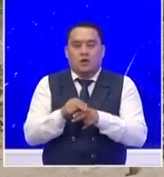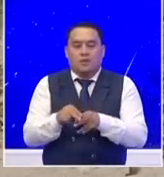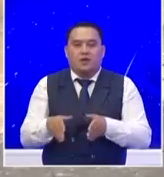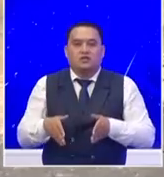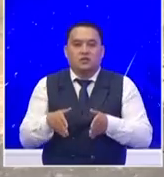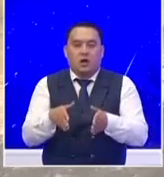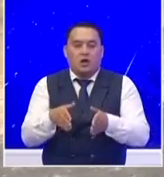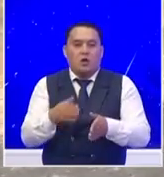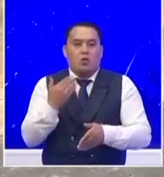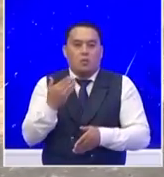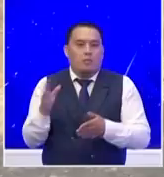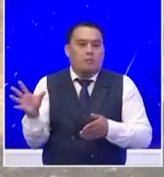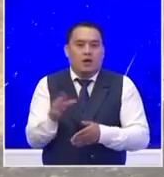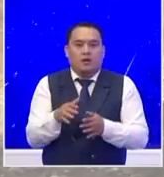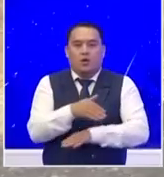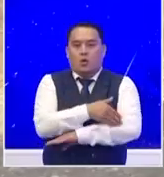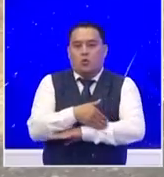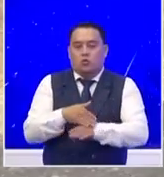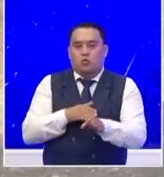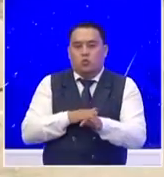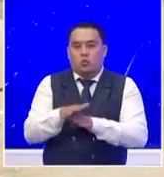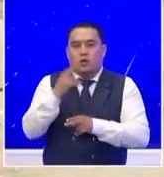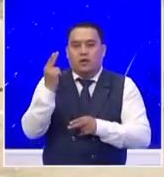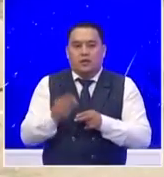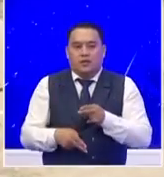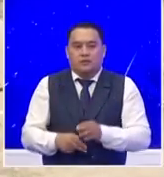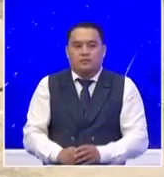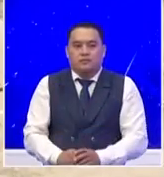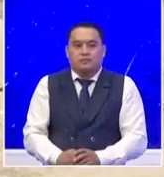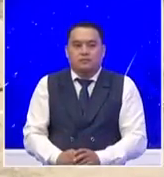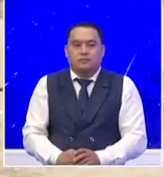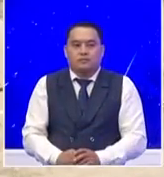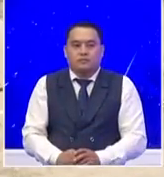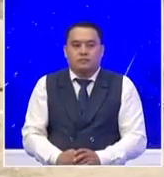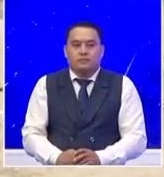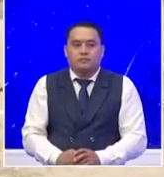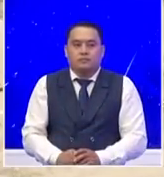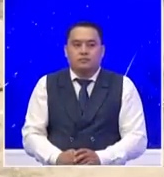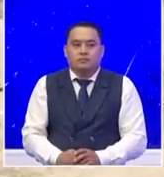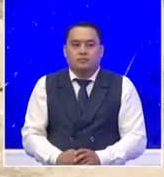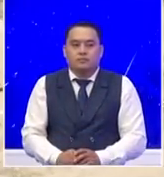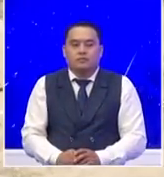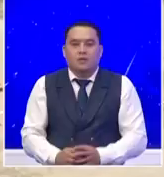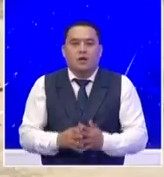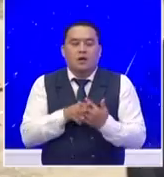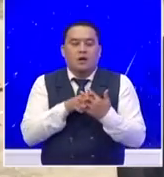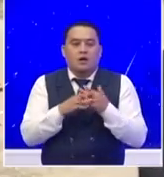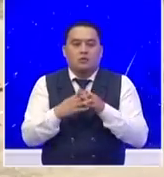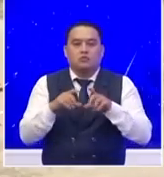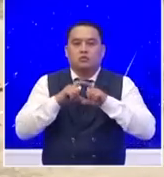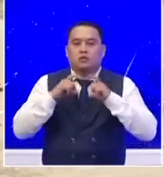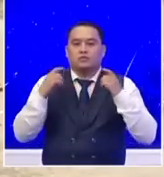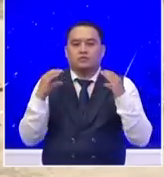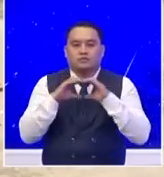Ал Алтынемел ауылының барлық көшесі толық аяқталған. Стадиондарымыз бар. Қоғалы ауылындағы 2